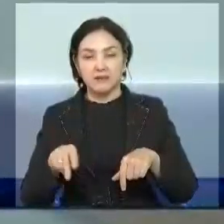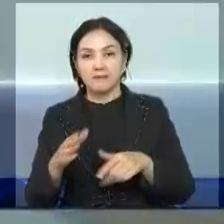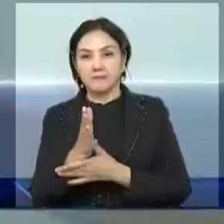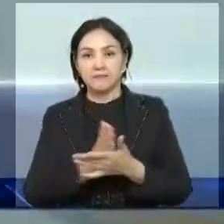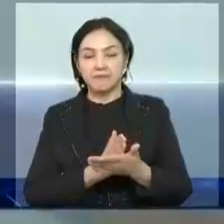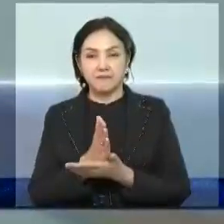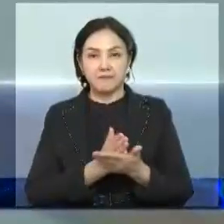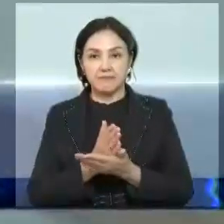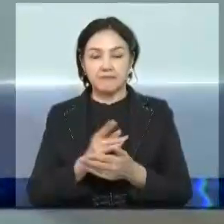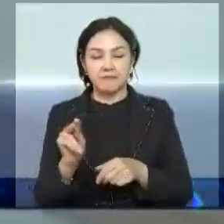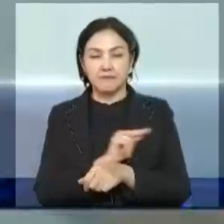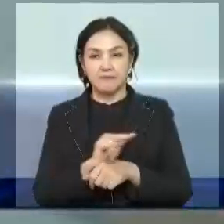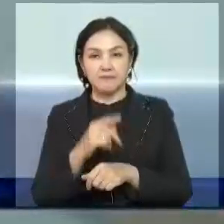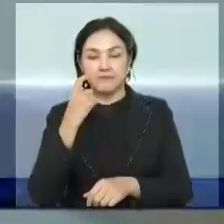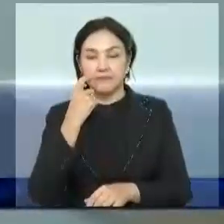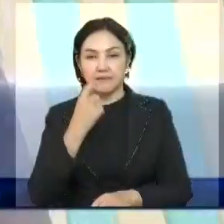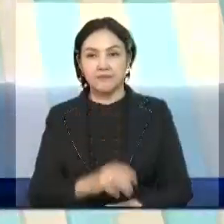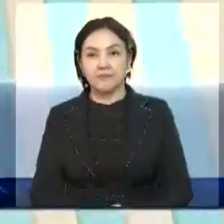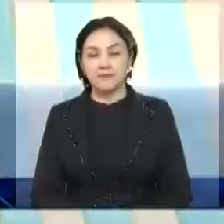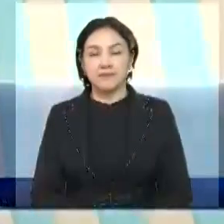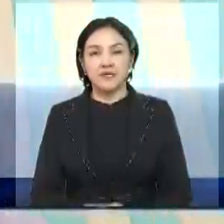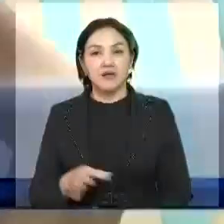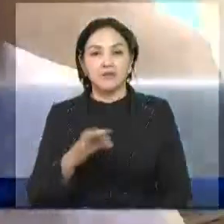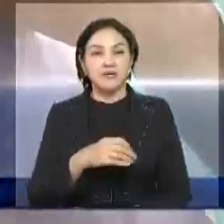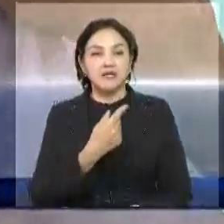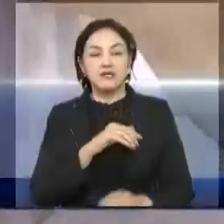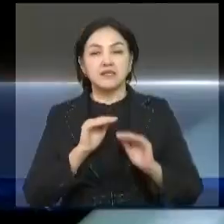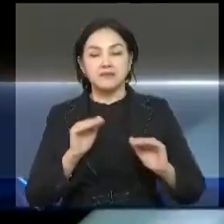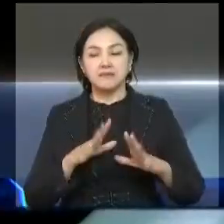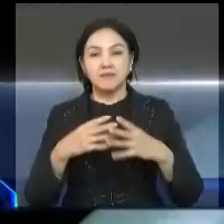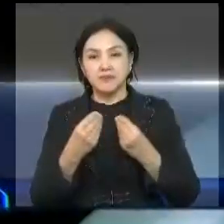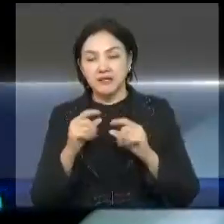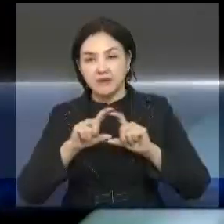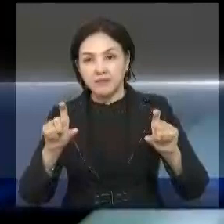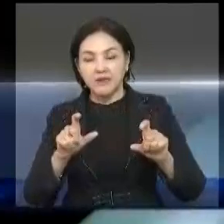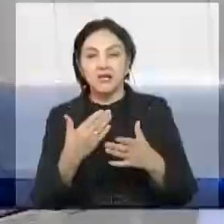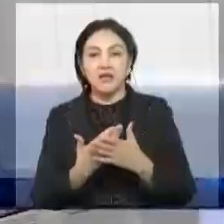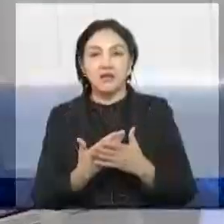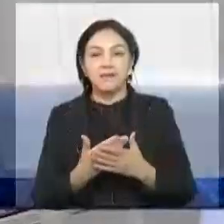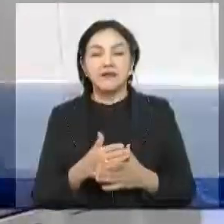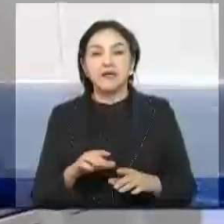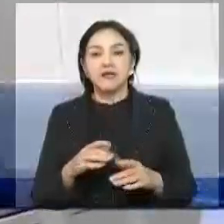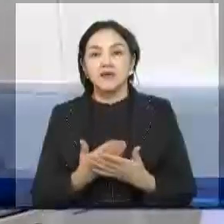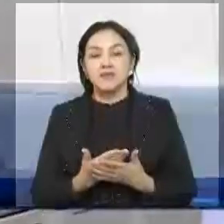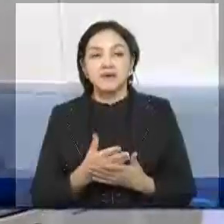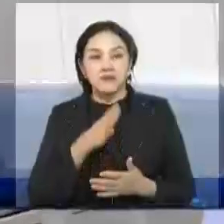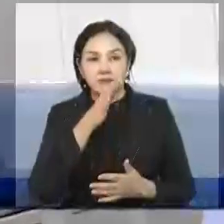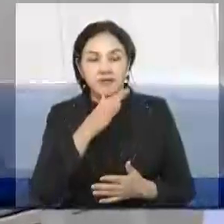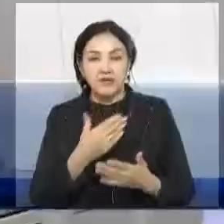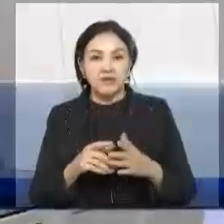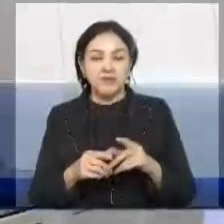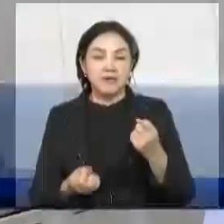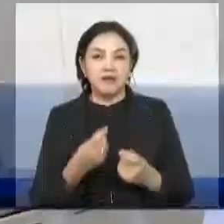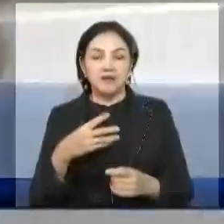здесь полечить зубы дете стоматологическая поликлиника действует в не приспособленное время помещение